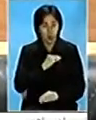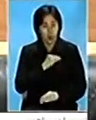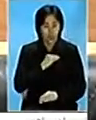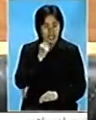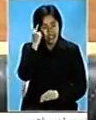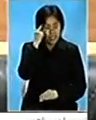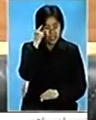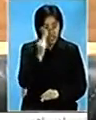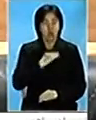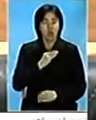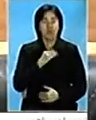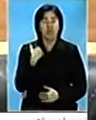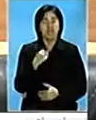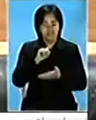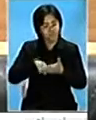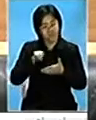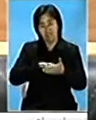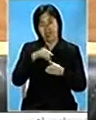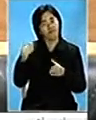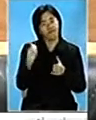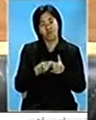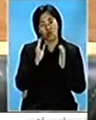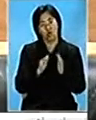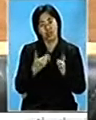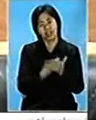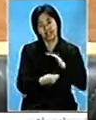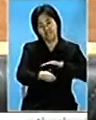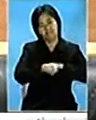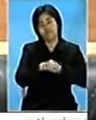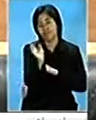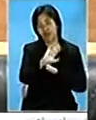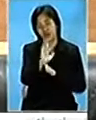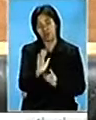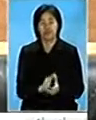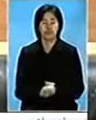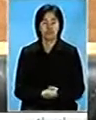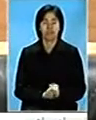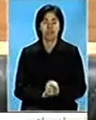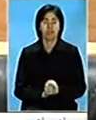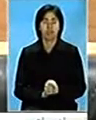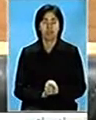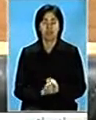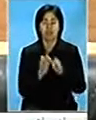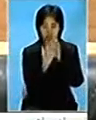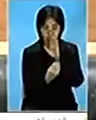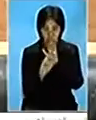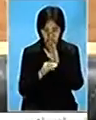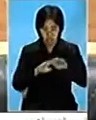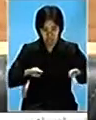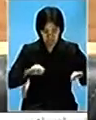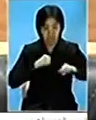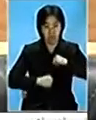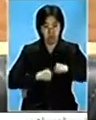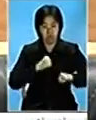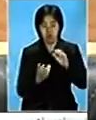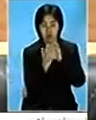จะไม่เลือกคนซื้อเสียงแล้วนะคะฉันก็อยากจะเรียนท่านว่าท่านต้องไปอบรมให้เยาวชนเนี่ย